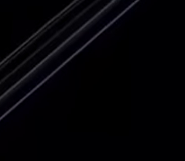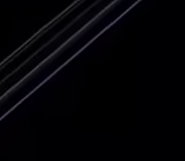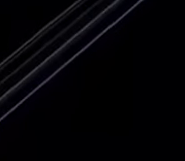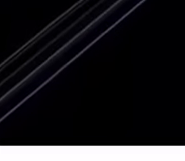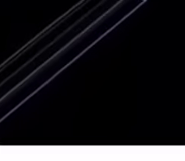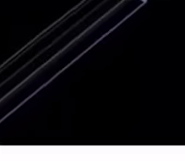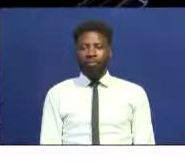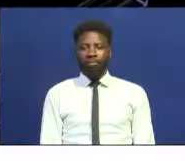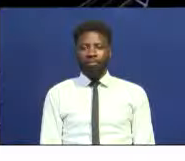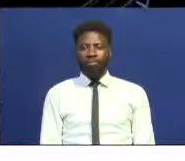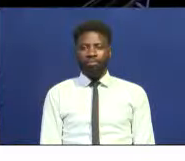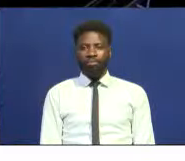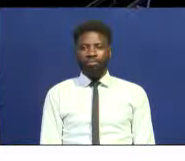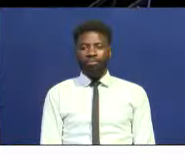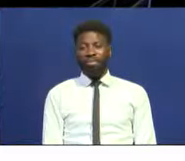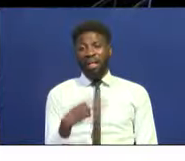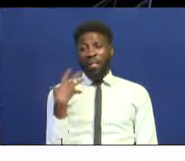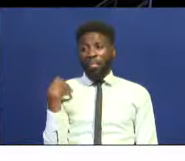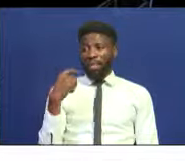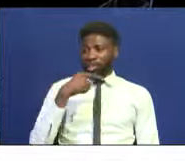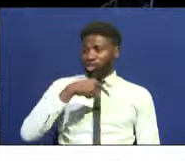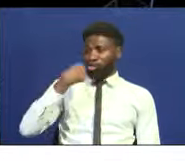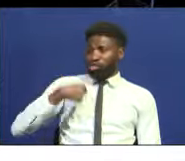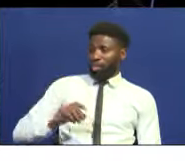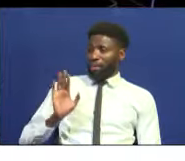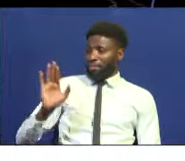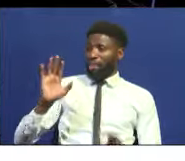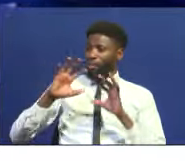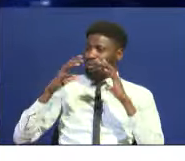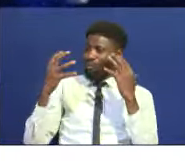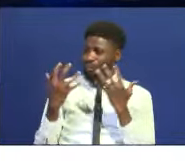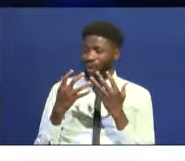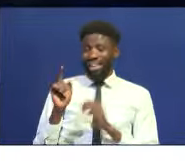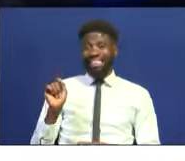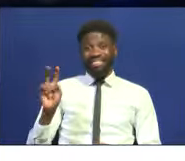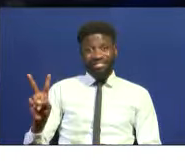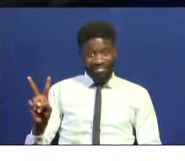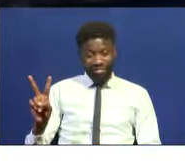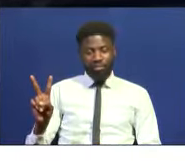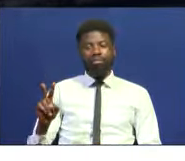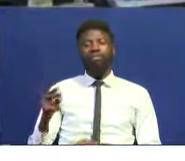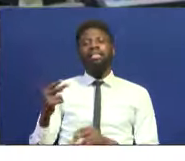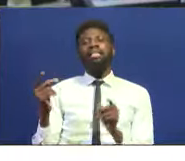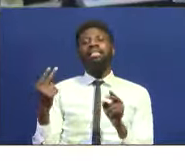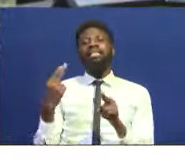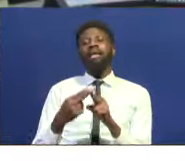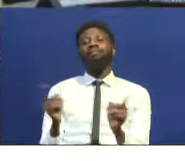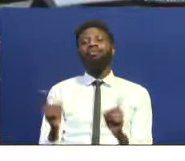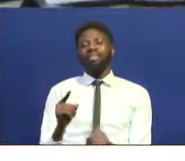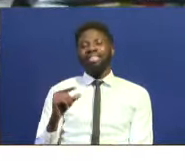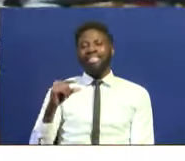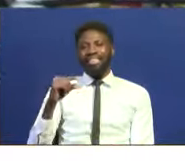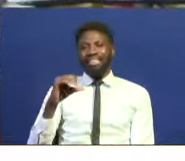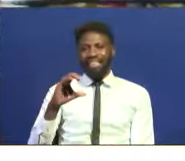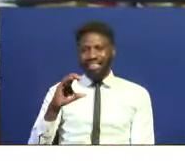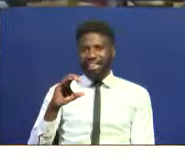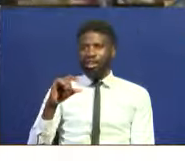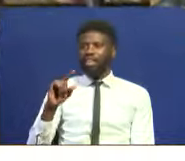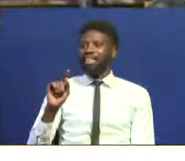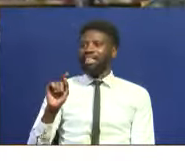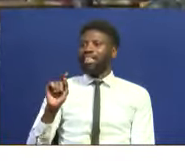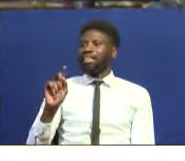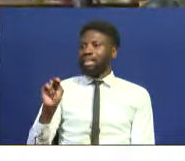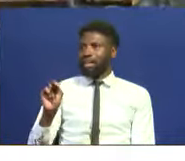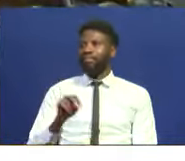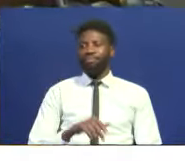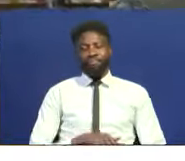Katika mahojiano hivi karibuni na China Global Television Network CGTN, Liao Yiman, makamu rais wa